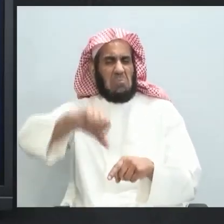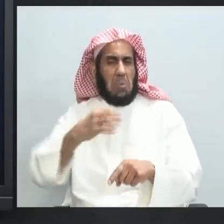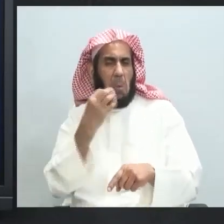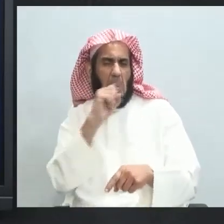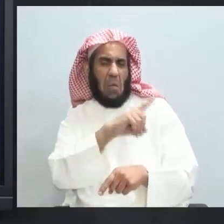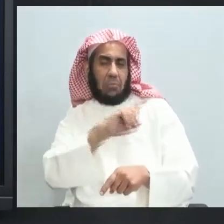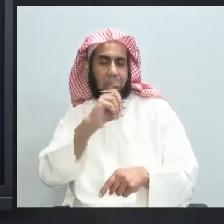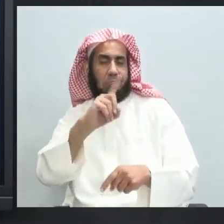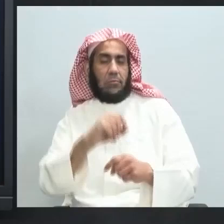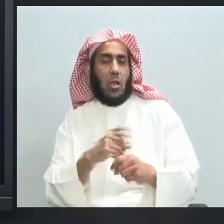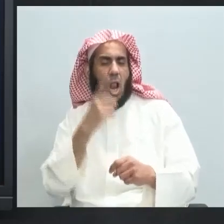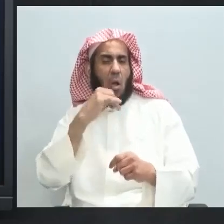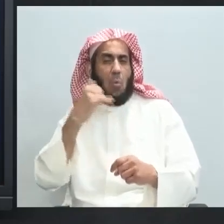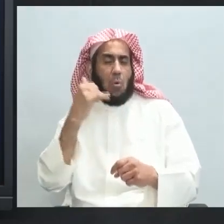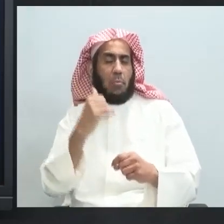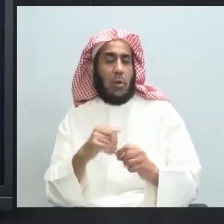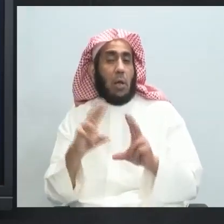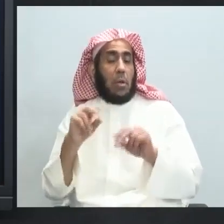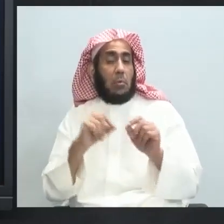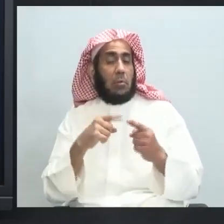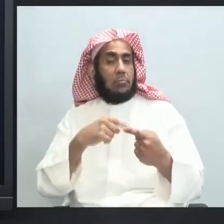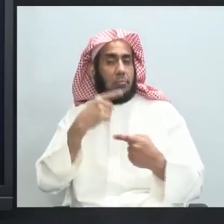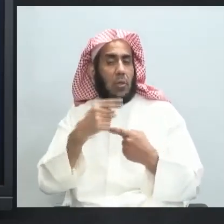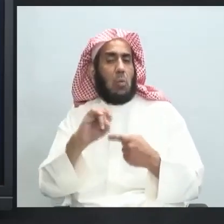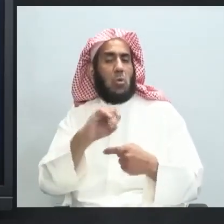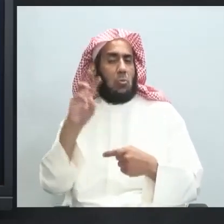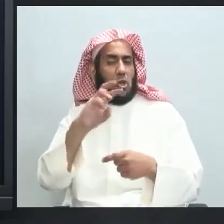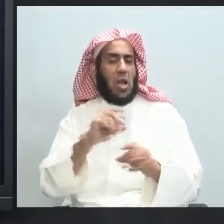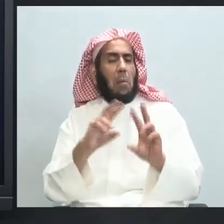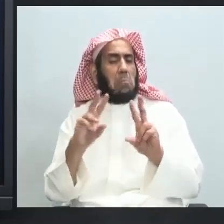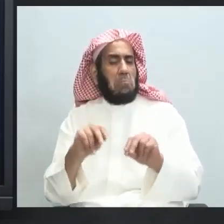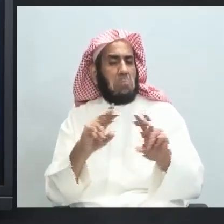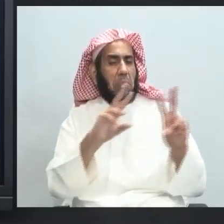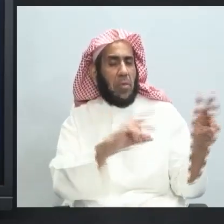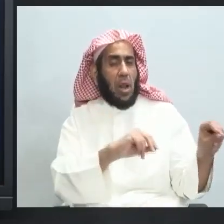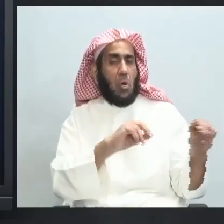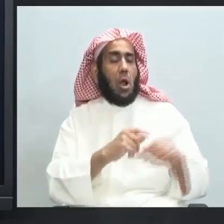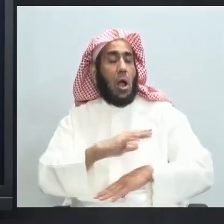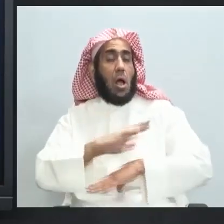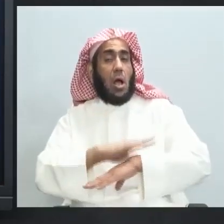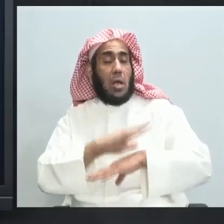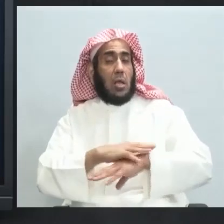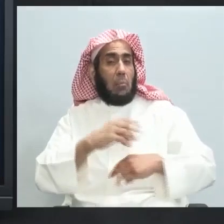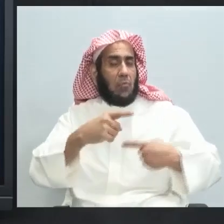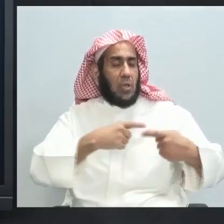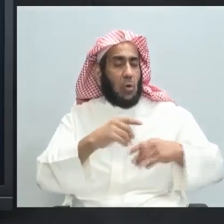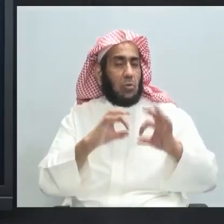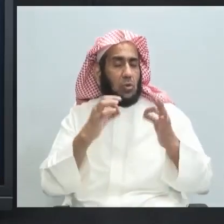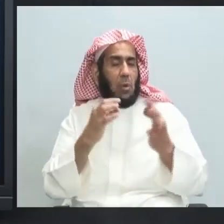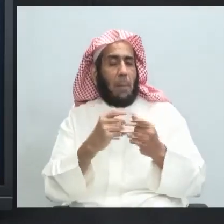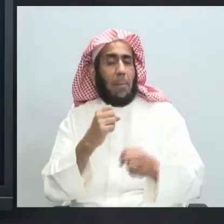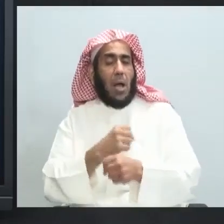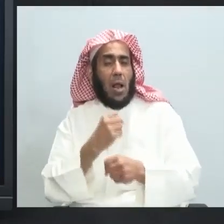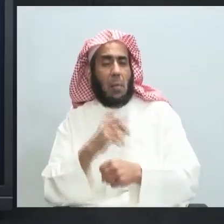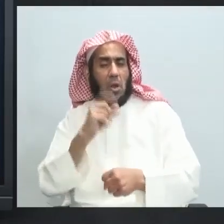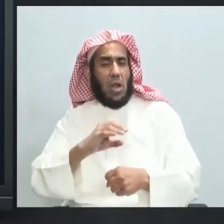غير مناسبه لذلك كما ينطبق علينا ينطبق على منظمات هنالك اداب في التواصل مع العميل كيف